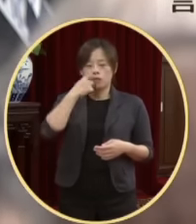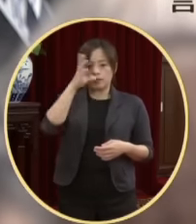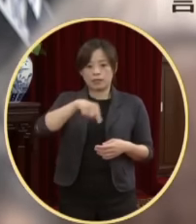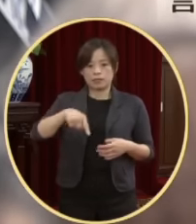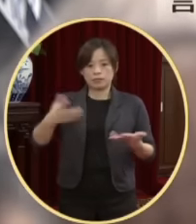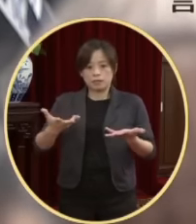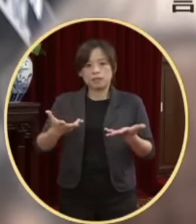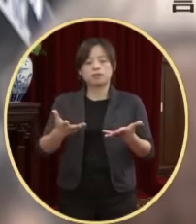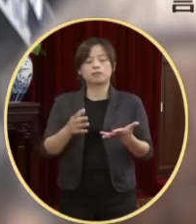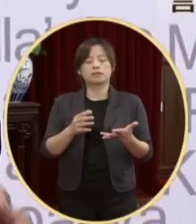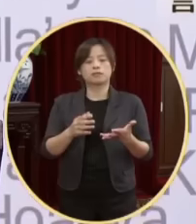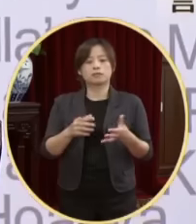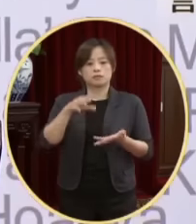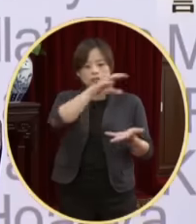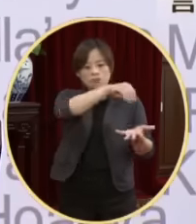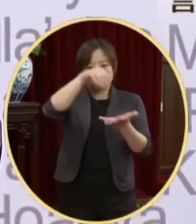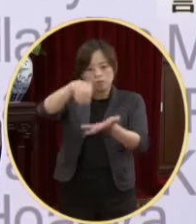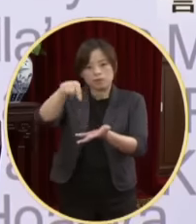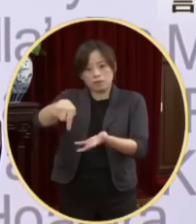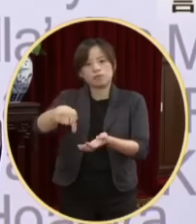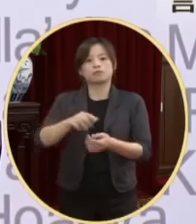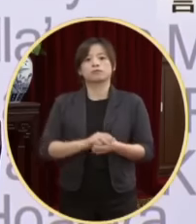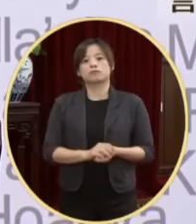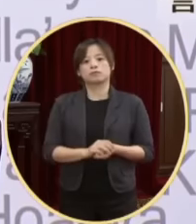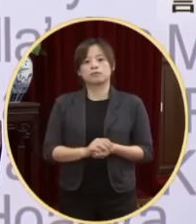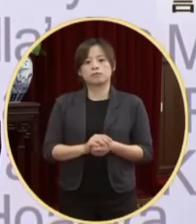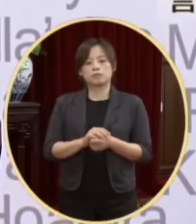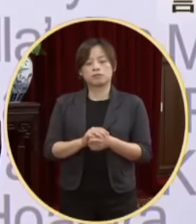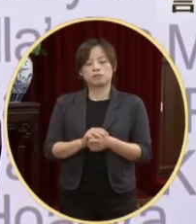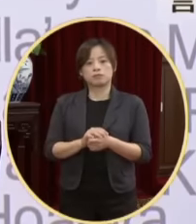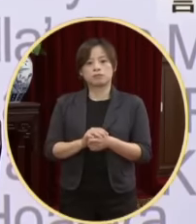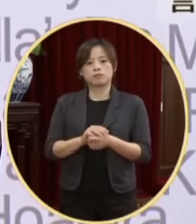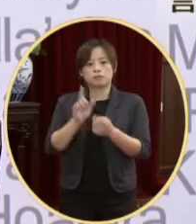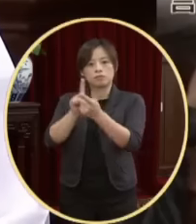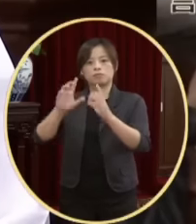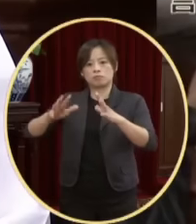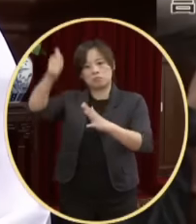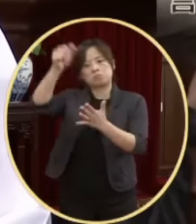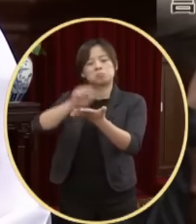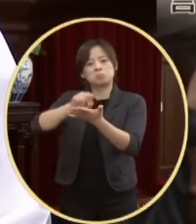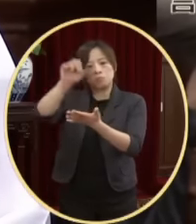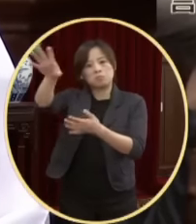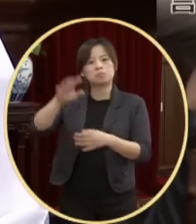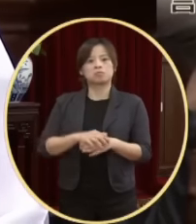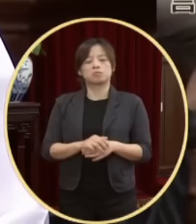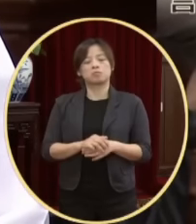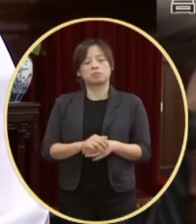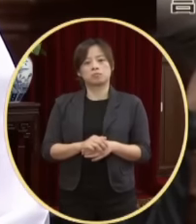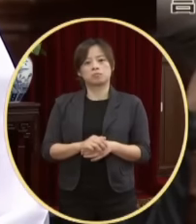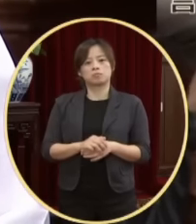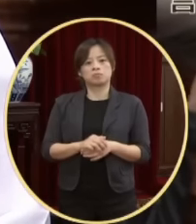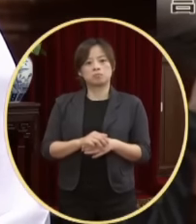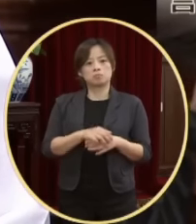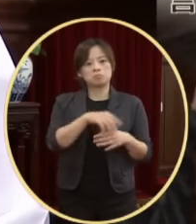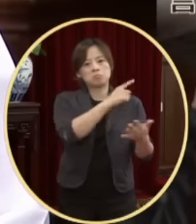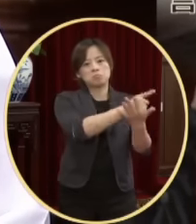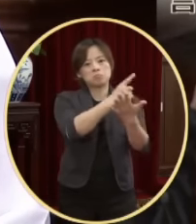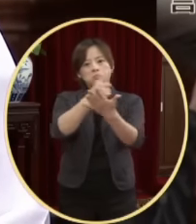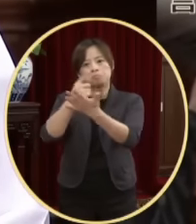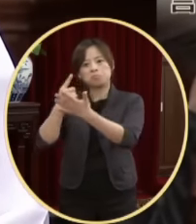事情带到这个地方，跟我们的总统来报告，跟在座